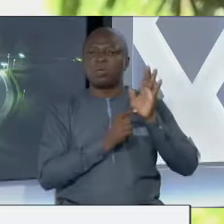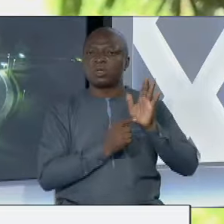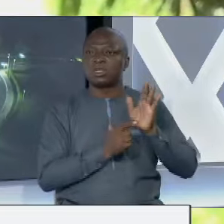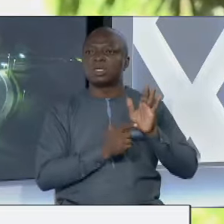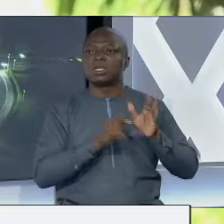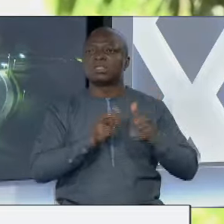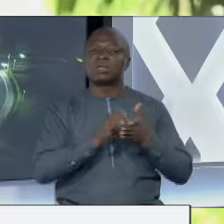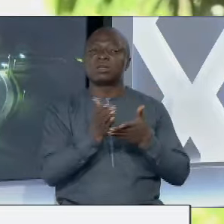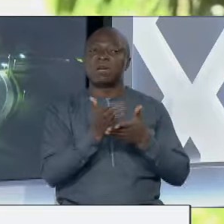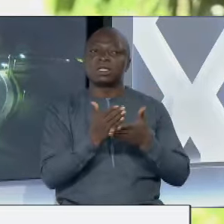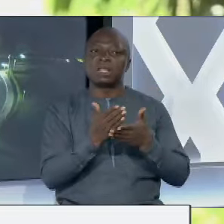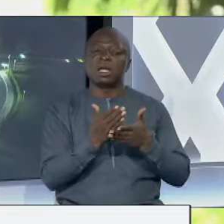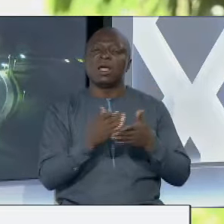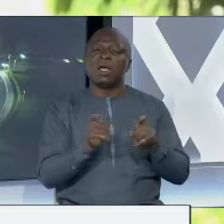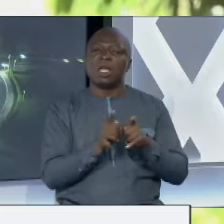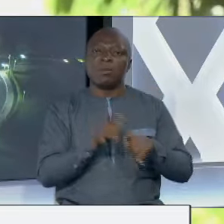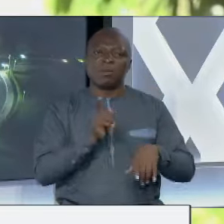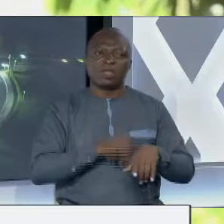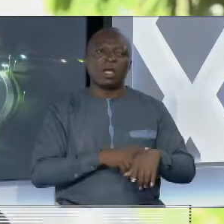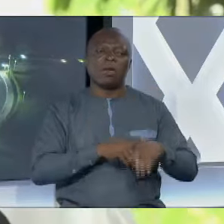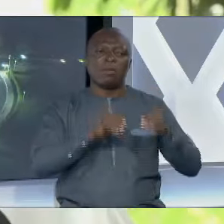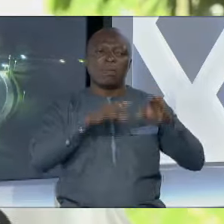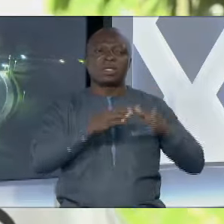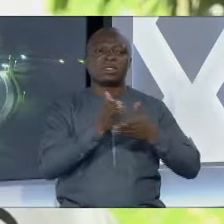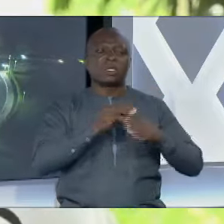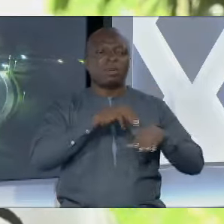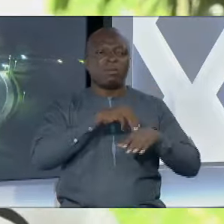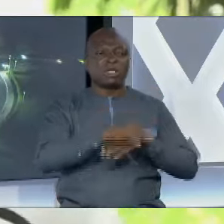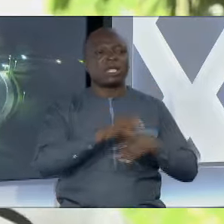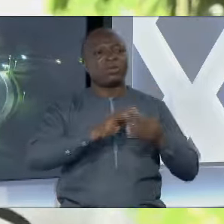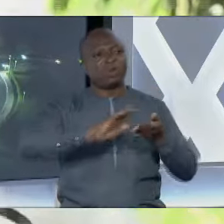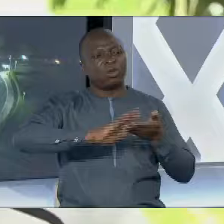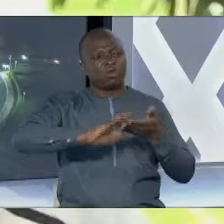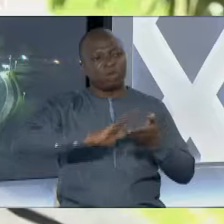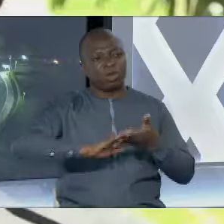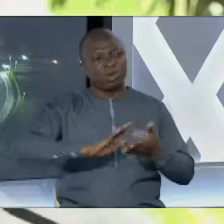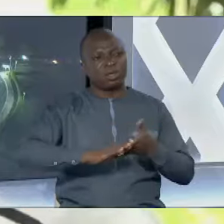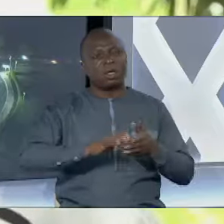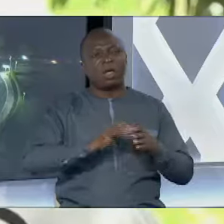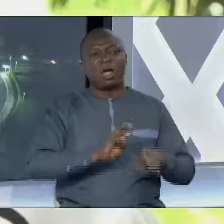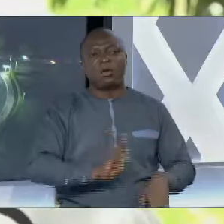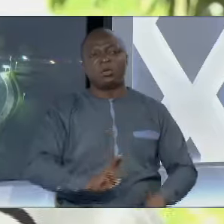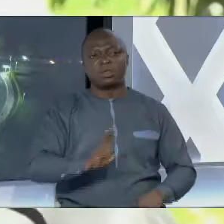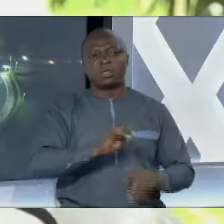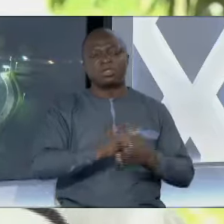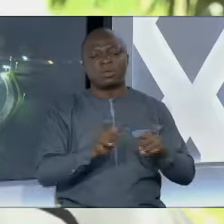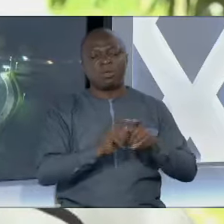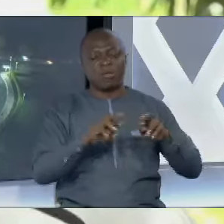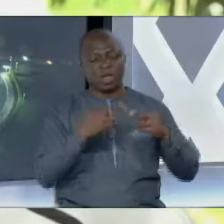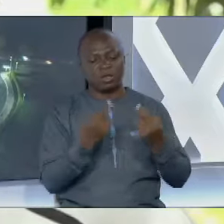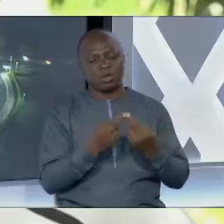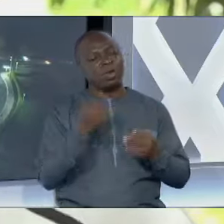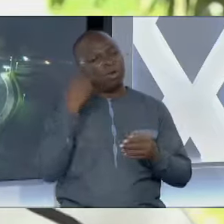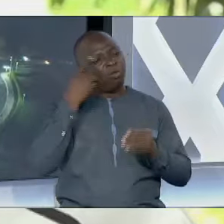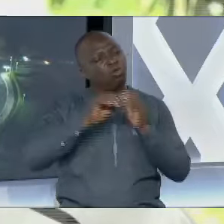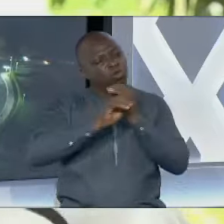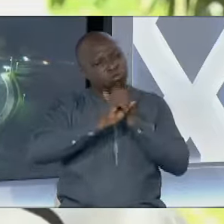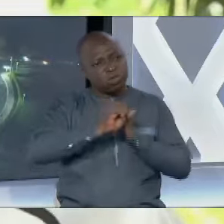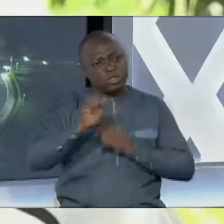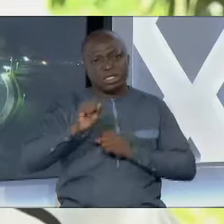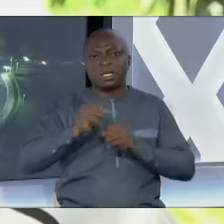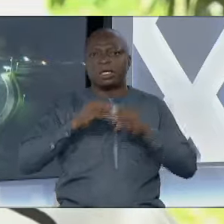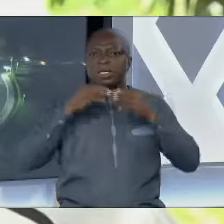cet aspect-là et automatiquement mettre des messages de tolérance en utilisant ces mêmes réseaux sociaux pour poster